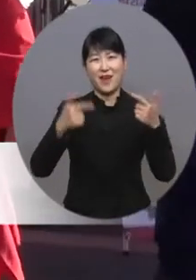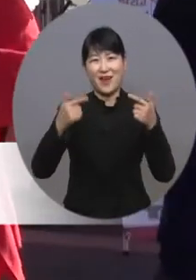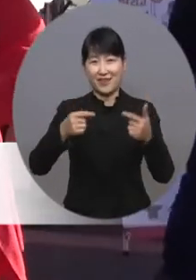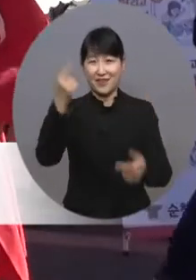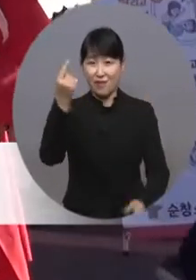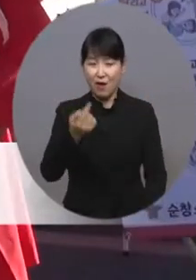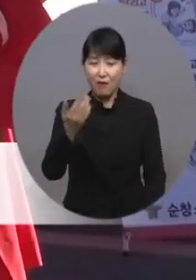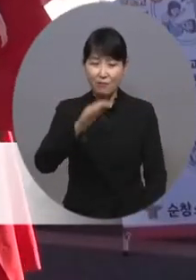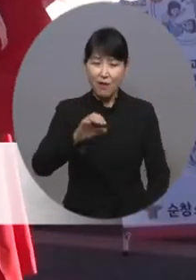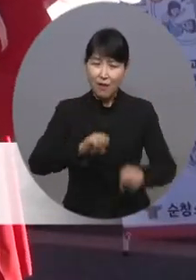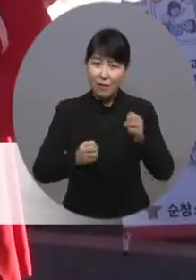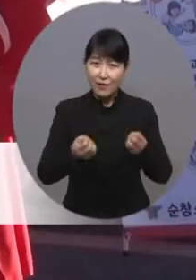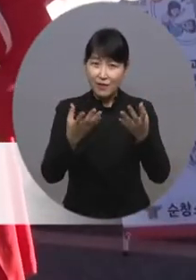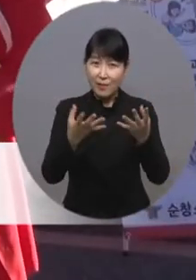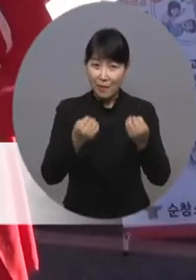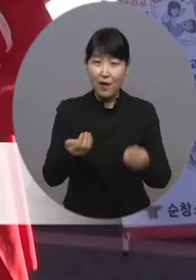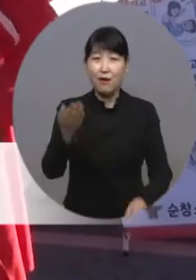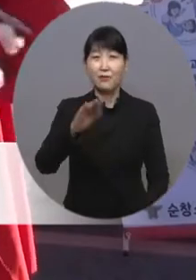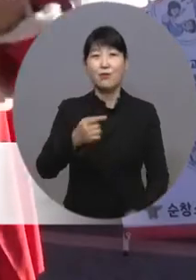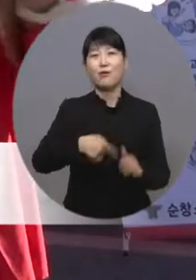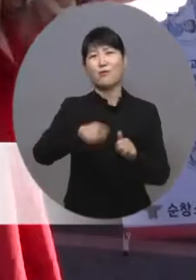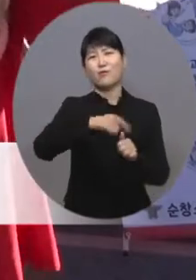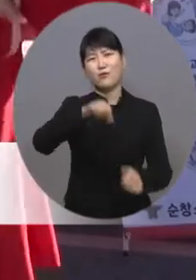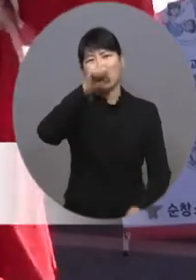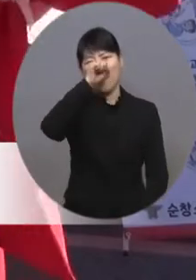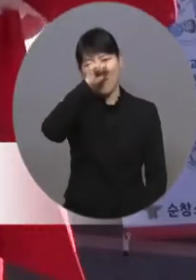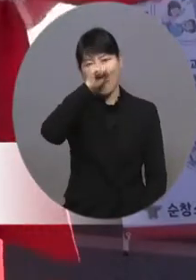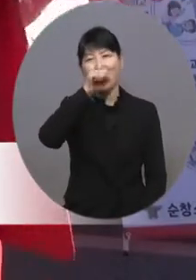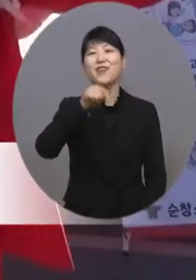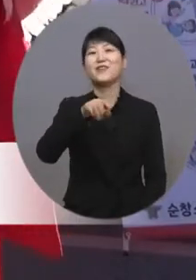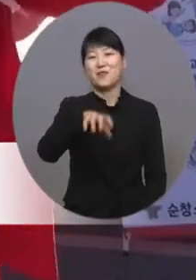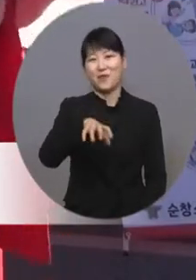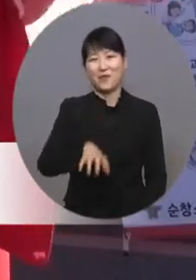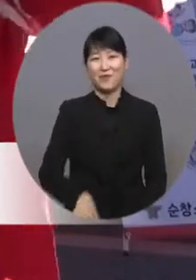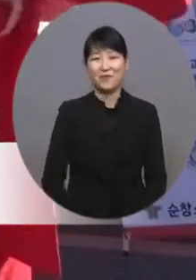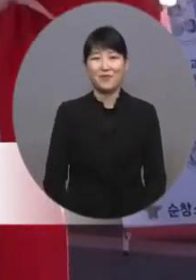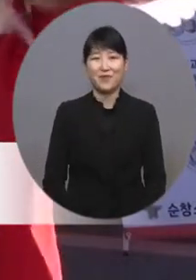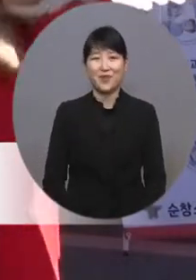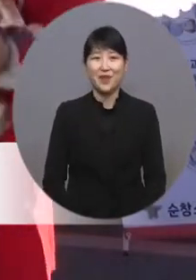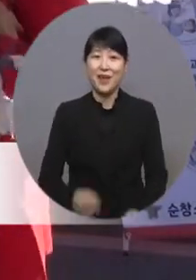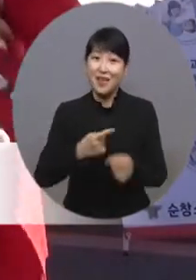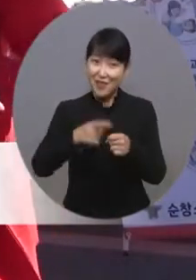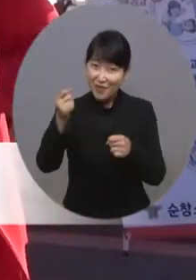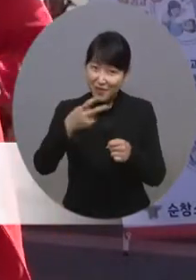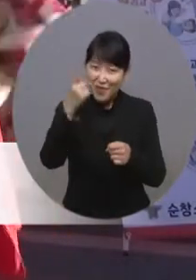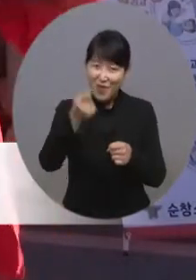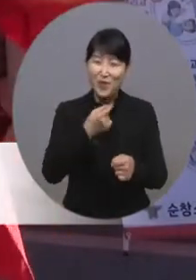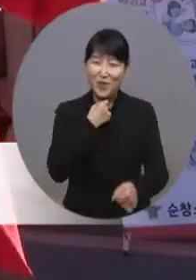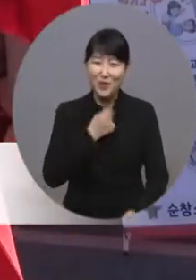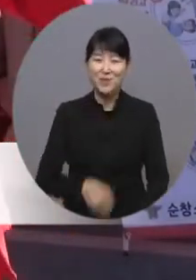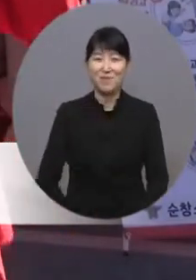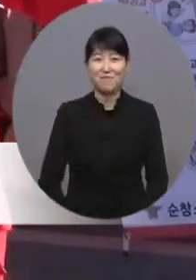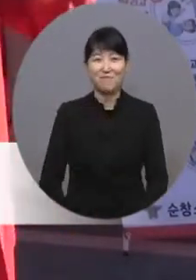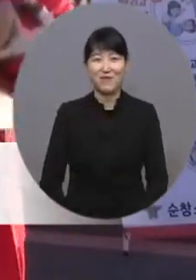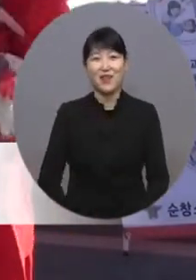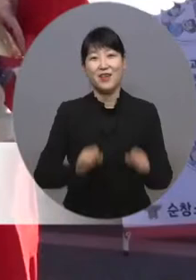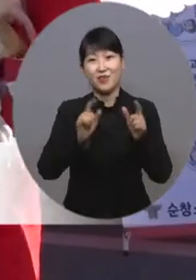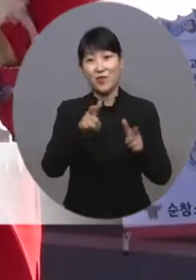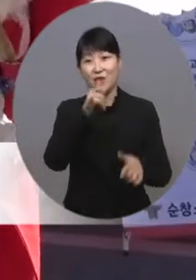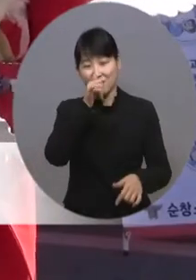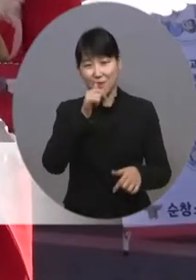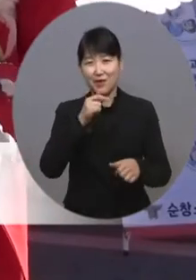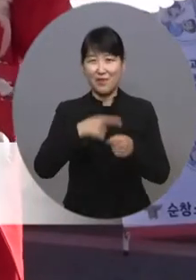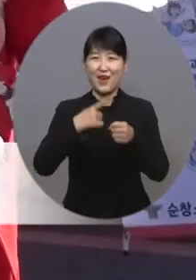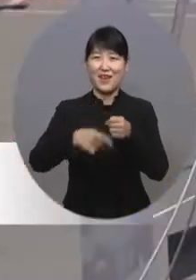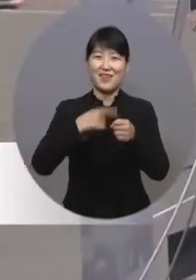행사를 다녔는데 이렇게 분위기가 좋은 축제는 저희도 만나보지 못했습니다. 내년에도 다시 오고 싶고요. 네, 기회가 된다면